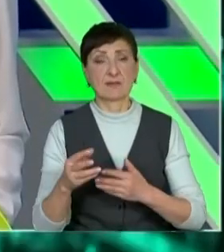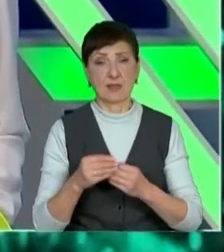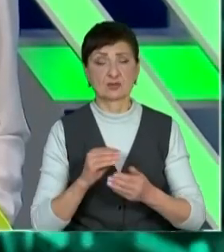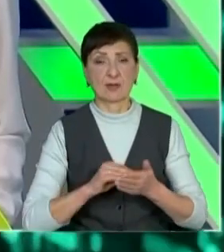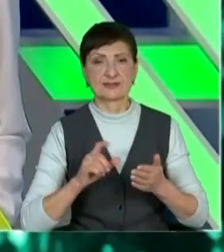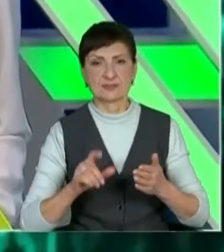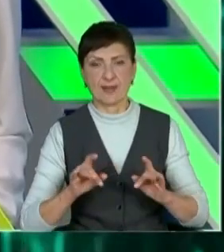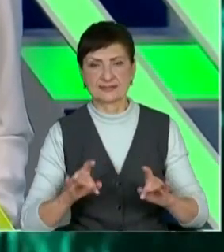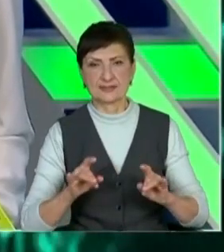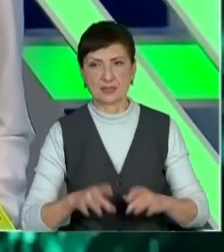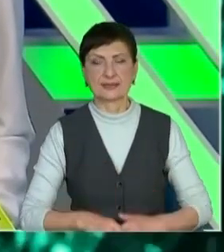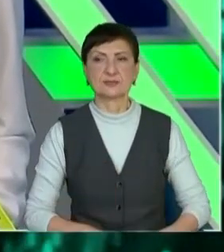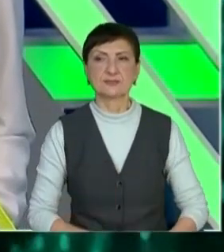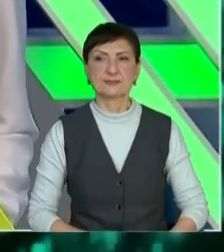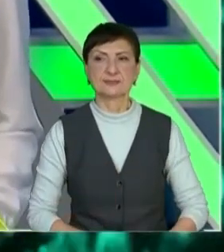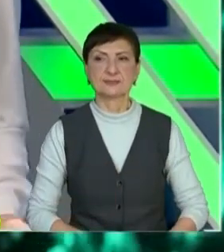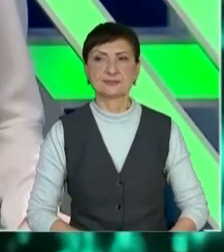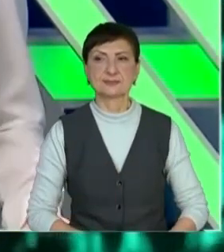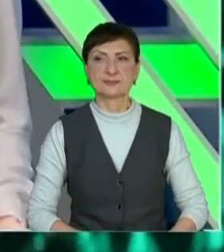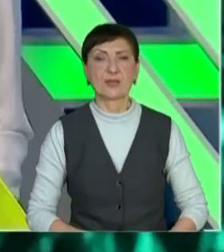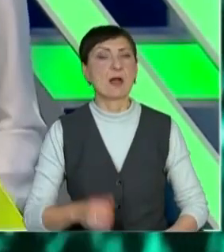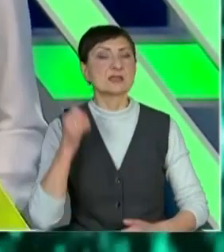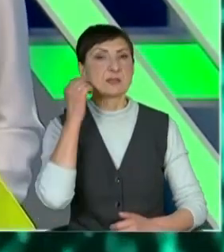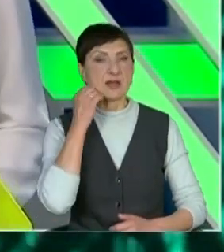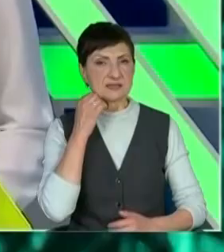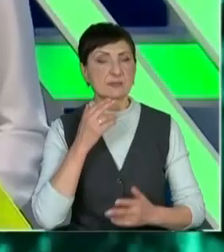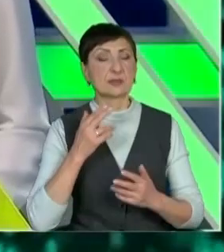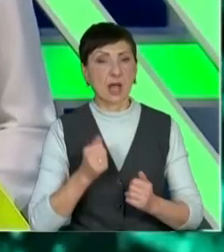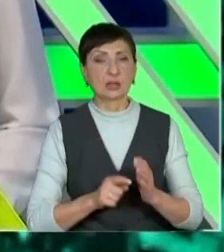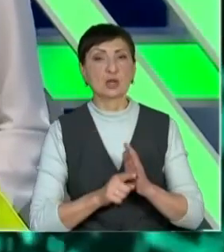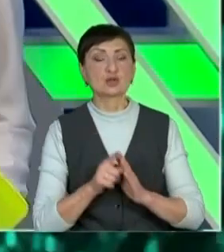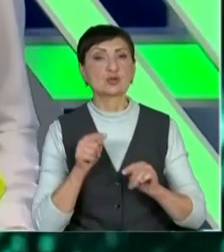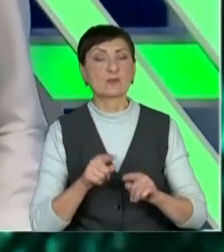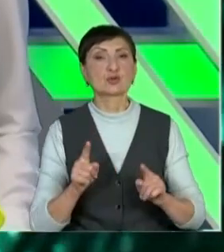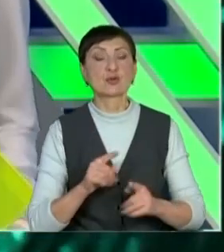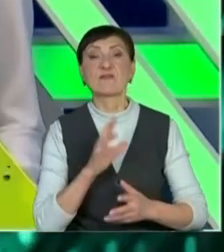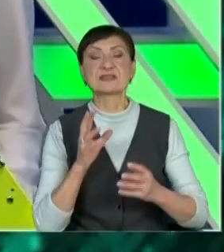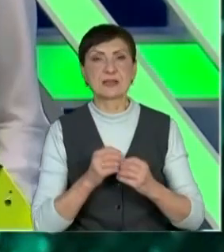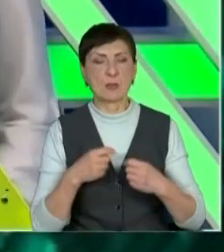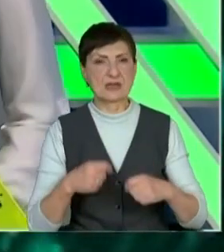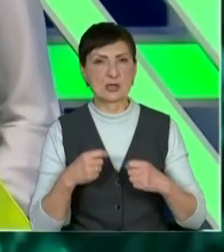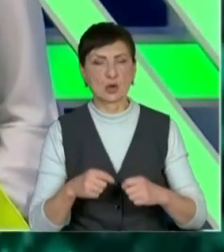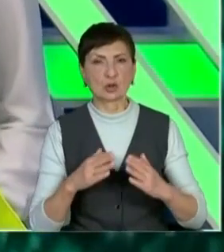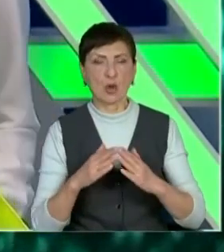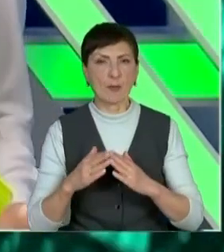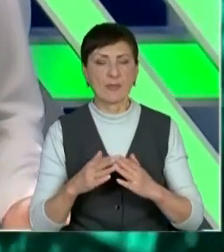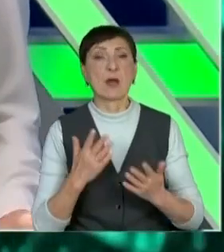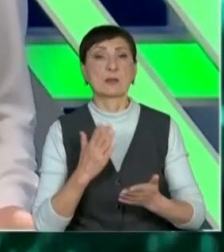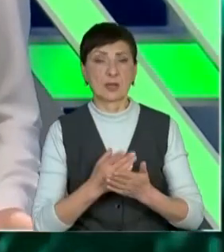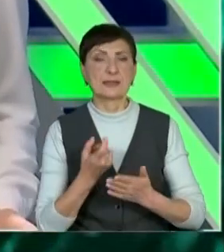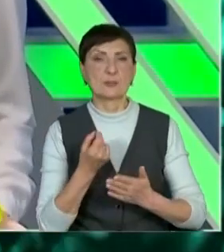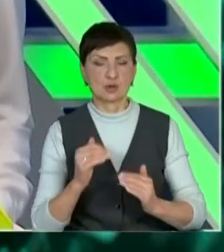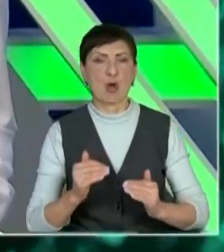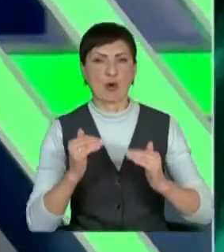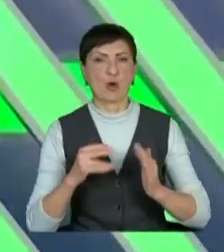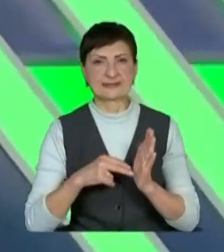Битова. Алия, тебе слово. Спасибо, Диас. Да, начну с того, что в целом на рынке недвижимости наблюдается небольшой